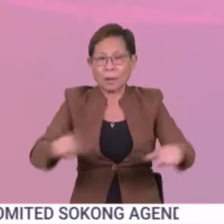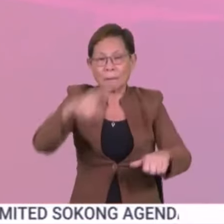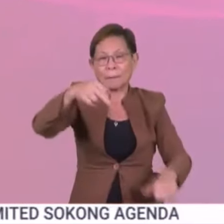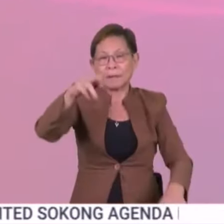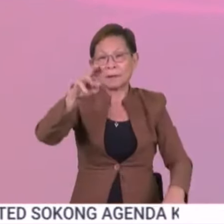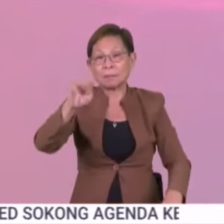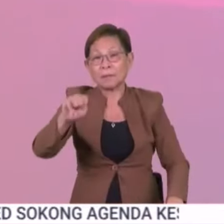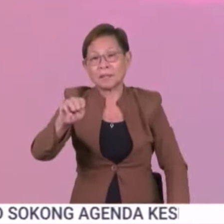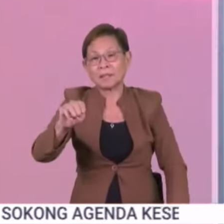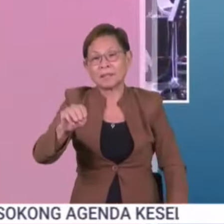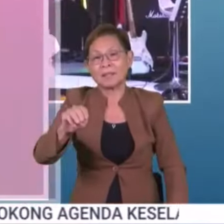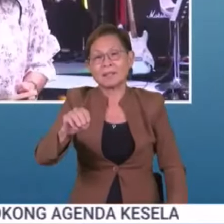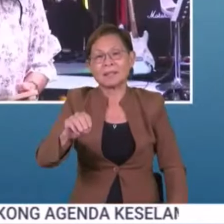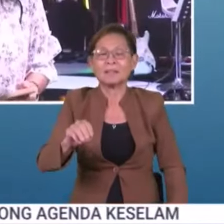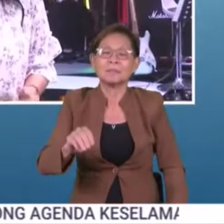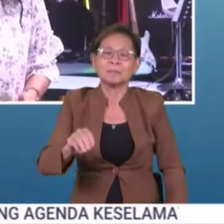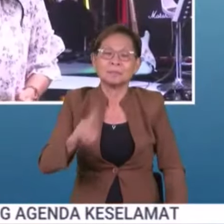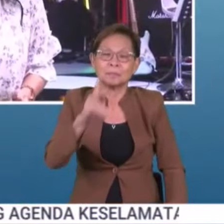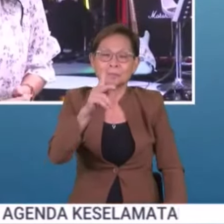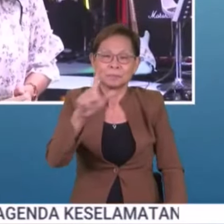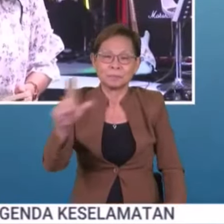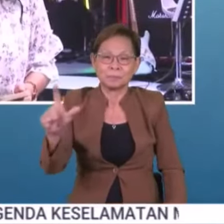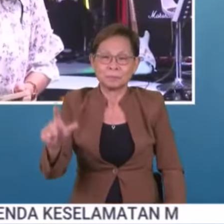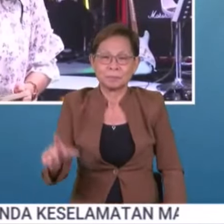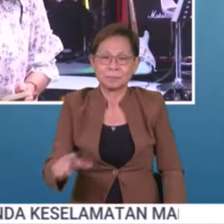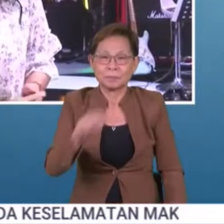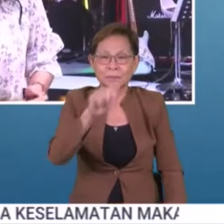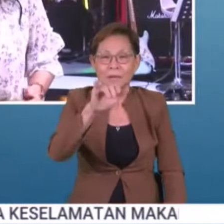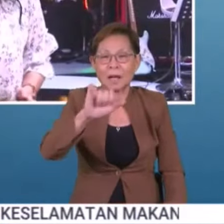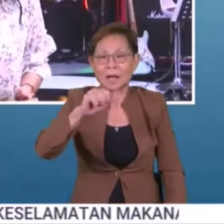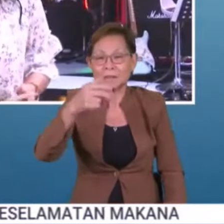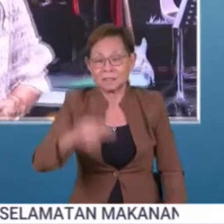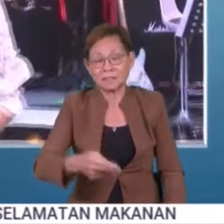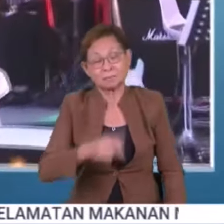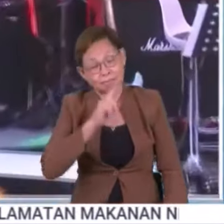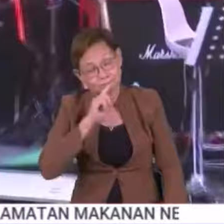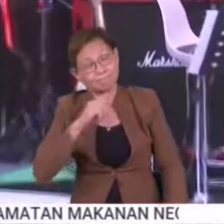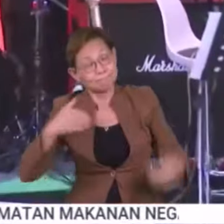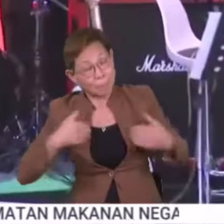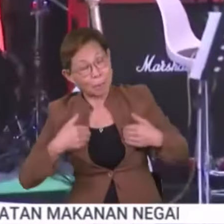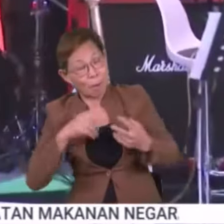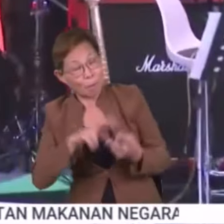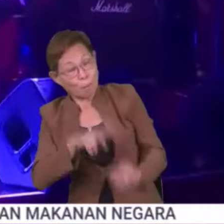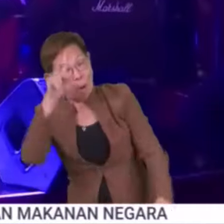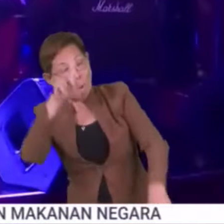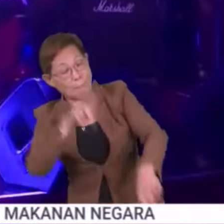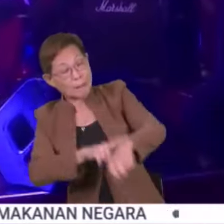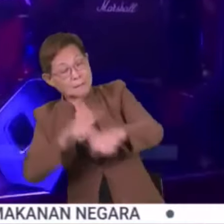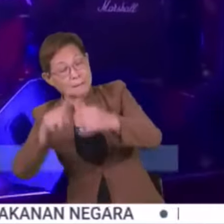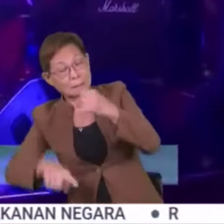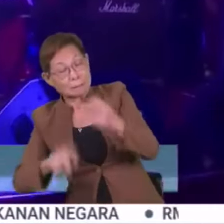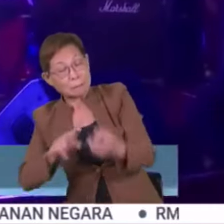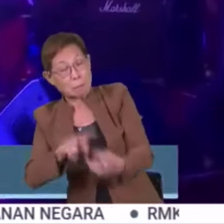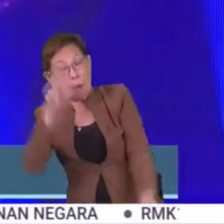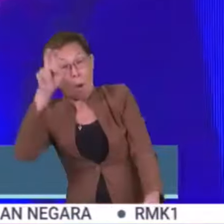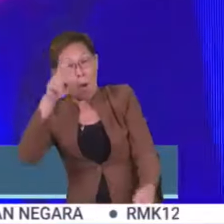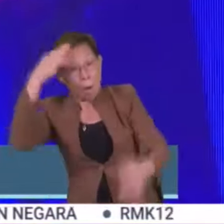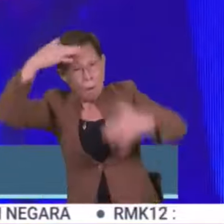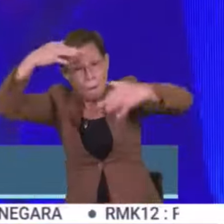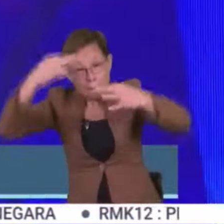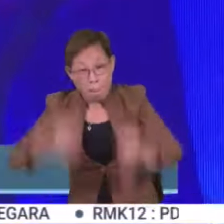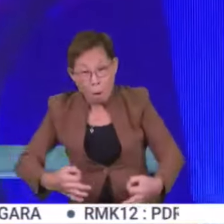kota media Aisah ya Sahir terdapat kejutan di saat-saat akhir selepas